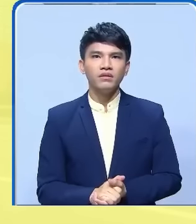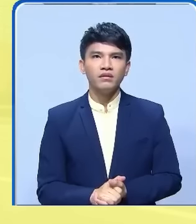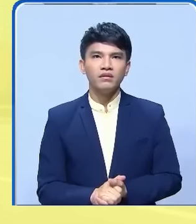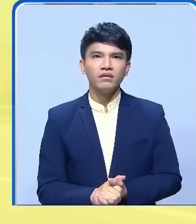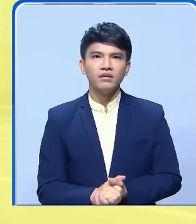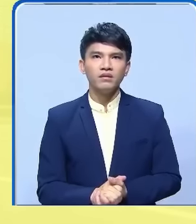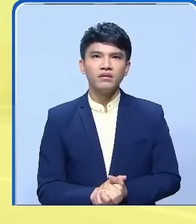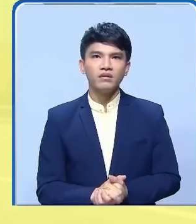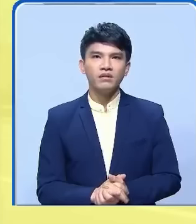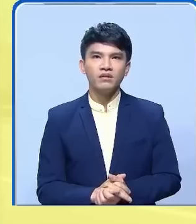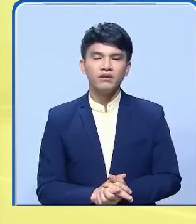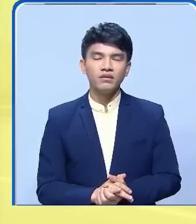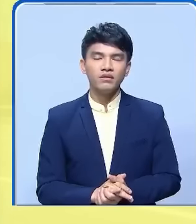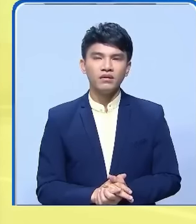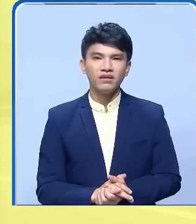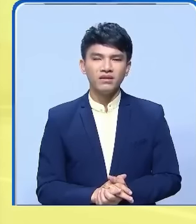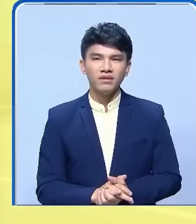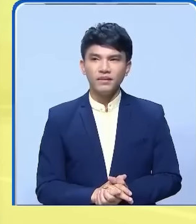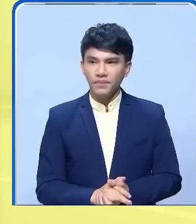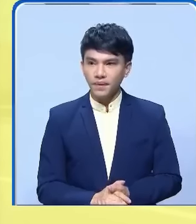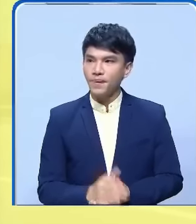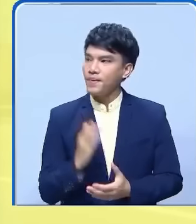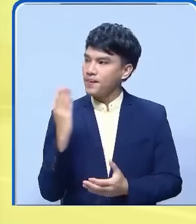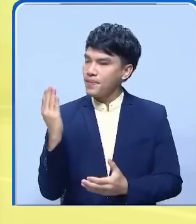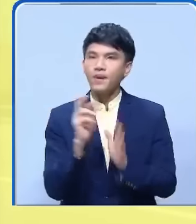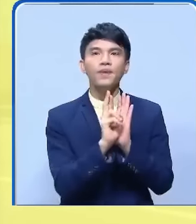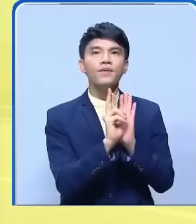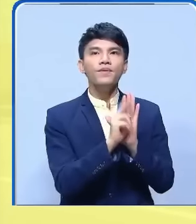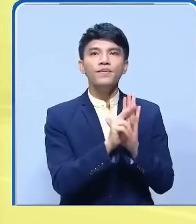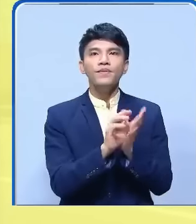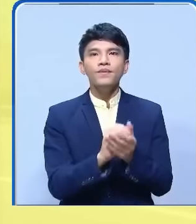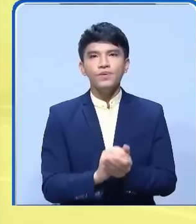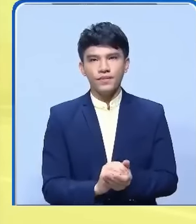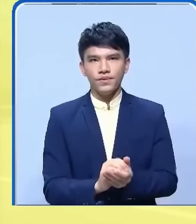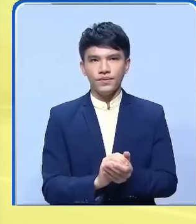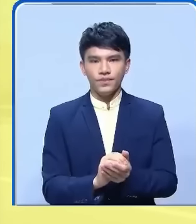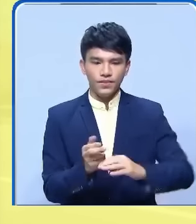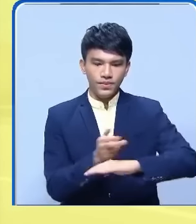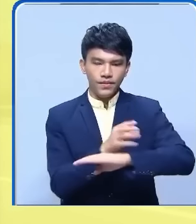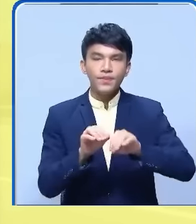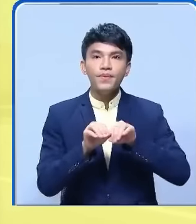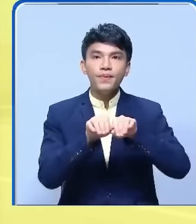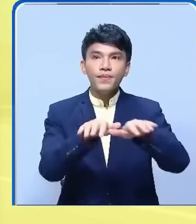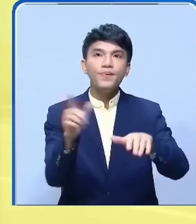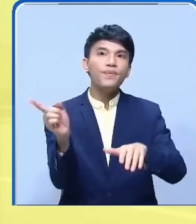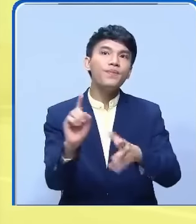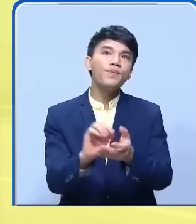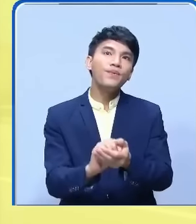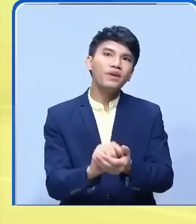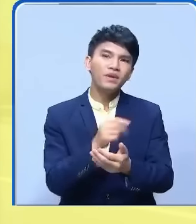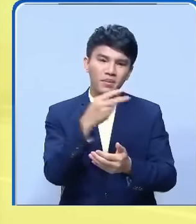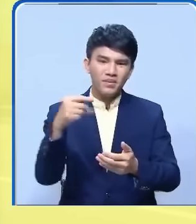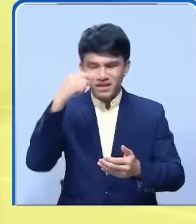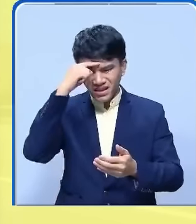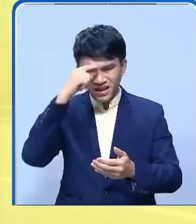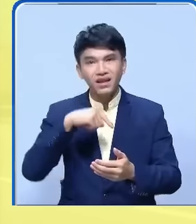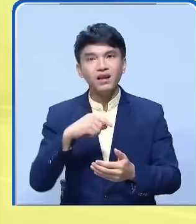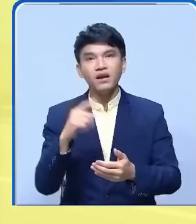เนี่ยค่ะคุณผู้ชมคะกรณีที่มีผู้ใช้งาน TikTok คนหนึ่งนำคลิปมาโพสต์ระบุแคปชั่นบอกว่าควรใช้ภาษาไทยนะเพราะว่า